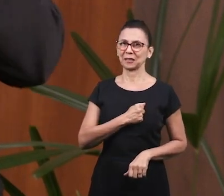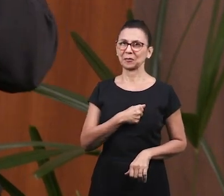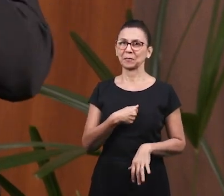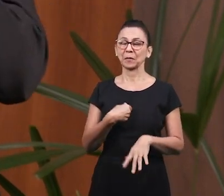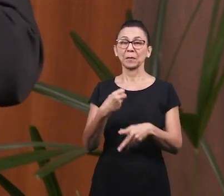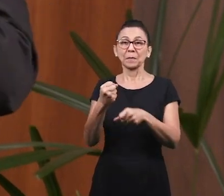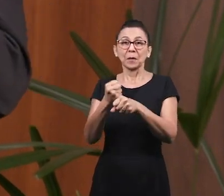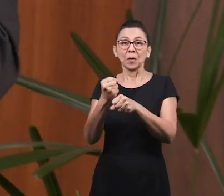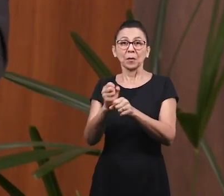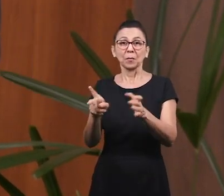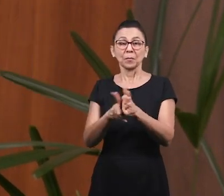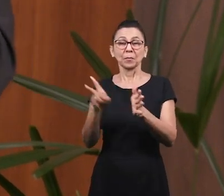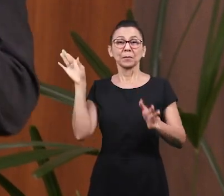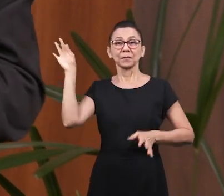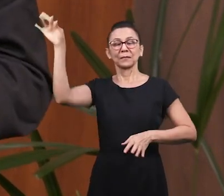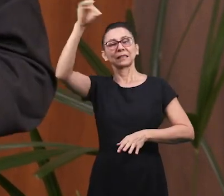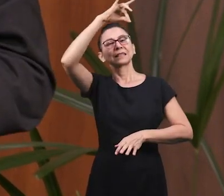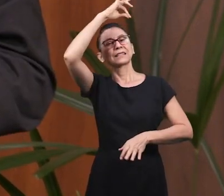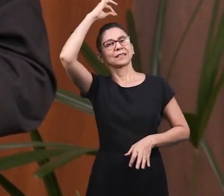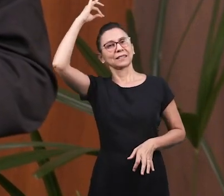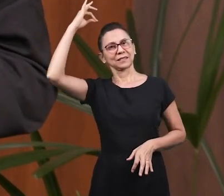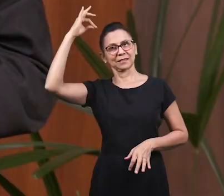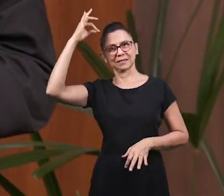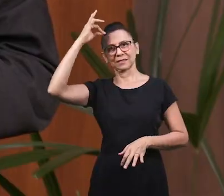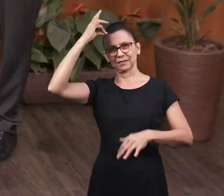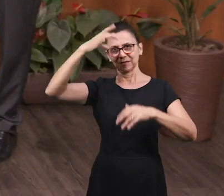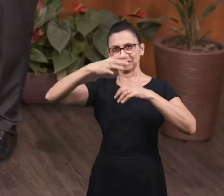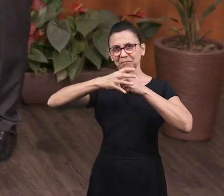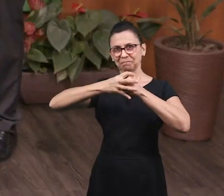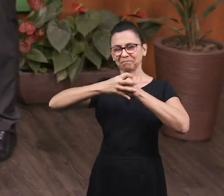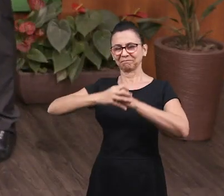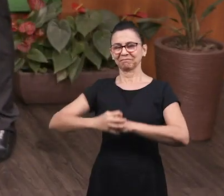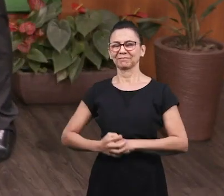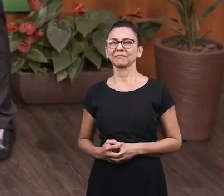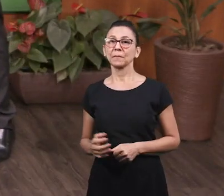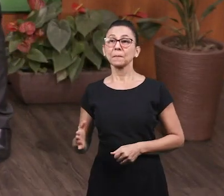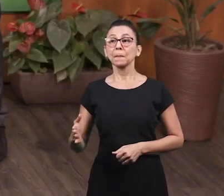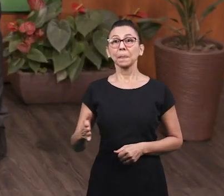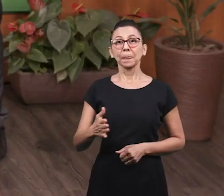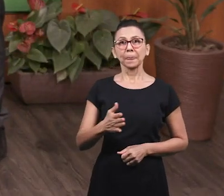aimons l'œuvre du Saint-Esprit de Dieu. Amen.